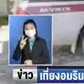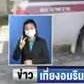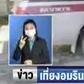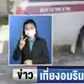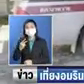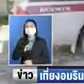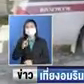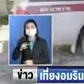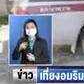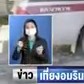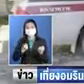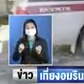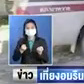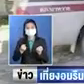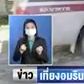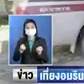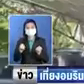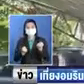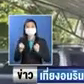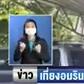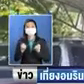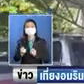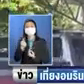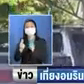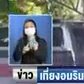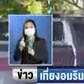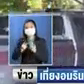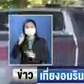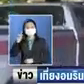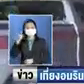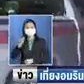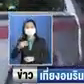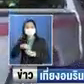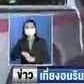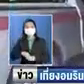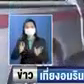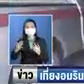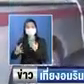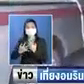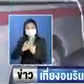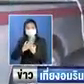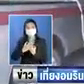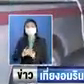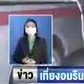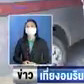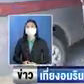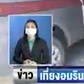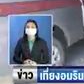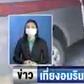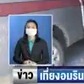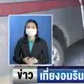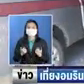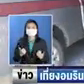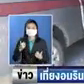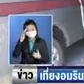คนนี้ใช้เอาไว้สำหรับไปเยี่ยมพิยดาที่อยู่ในห้องขังของโรงพักต